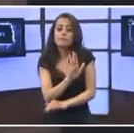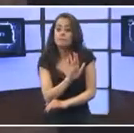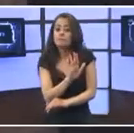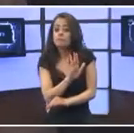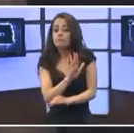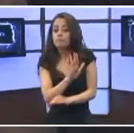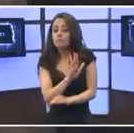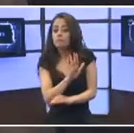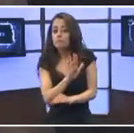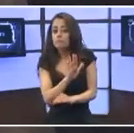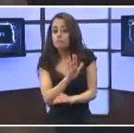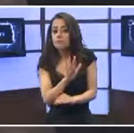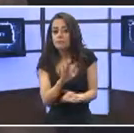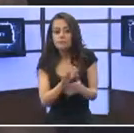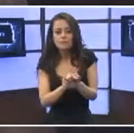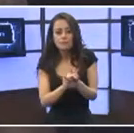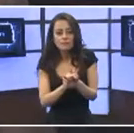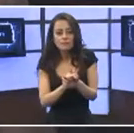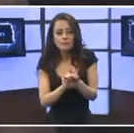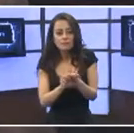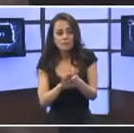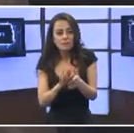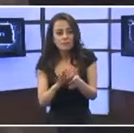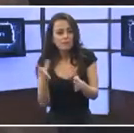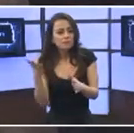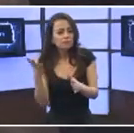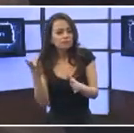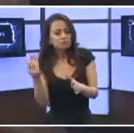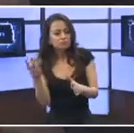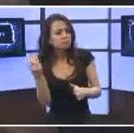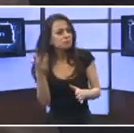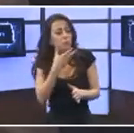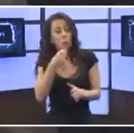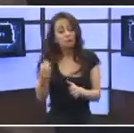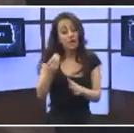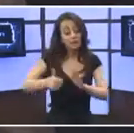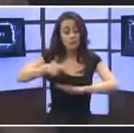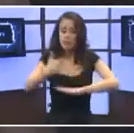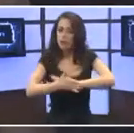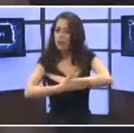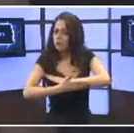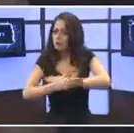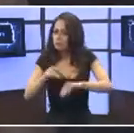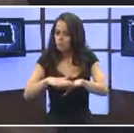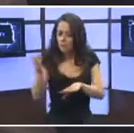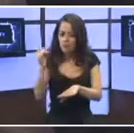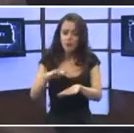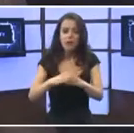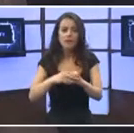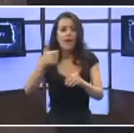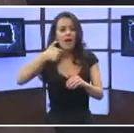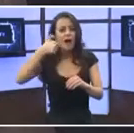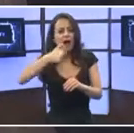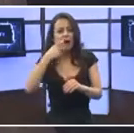Feyzullah abimiz diyorum, kurucu belediye başkanımız ki birçok güzellikleri 8 yıl başkan yardımcılığını yaparak gördüm. 6 yıldır